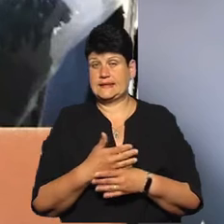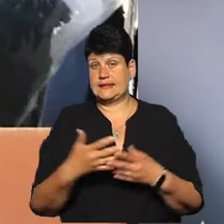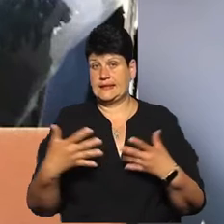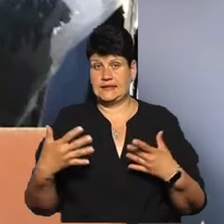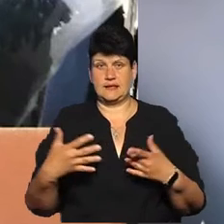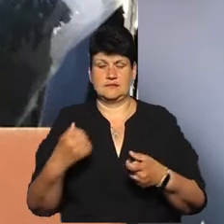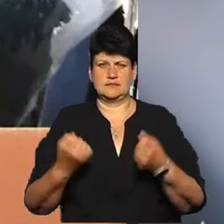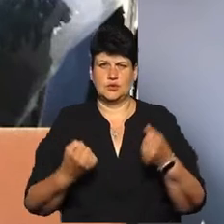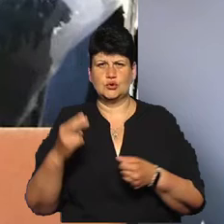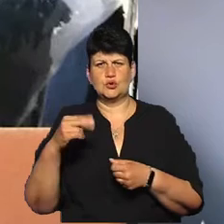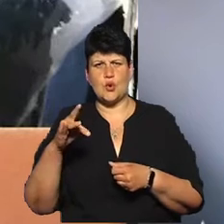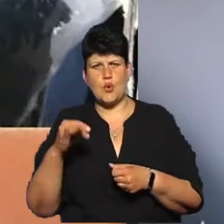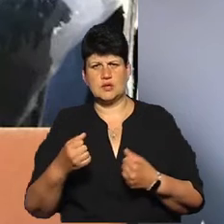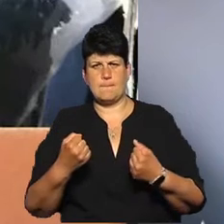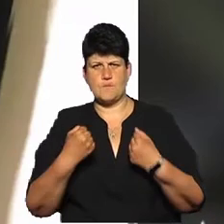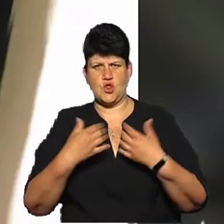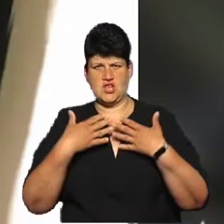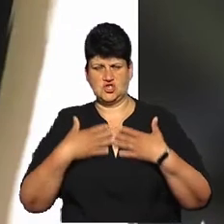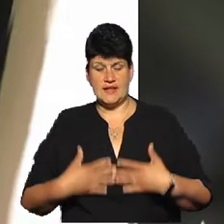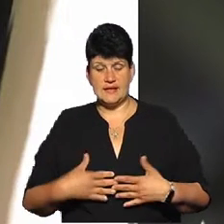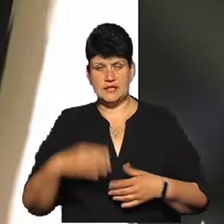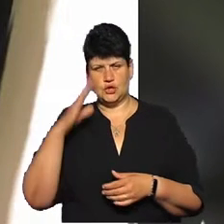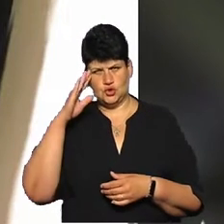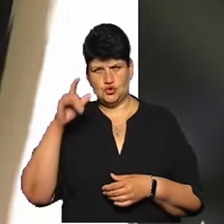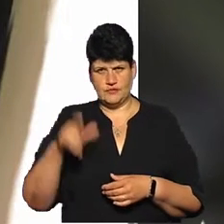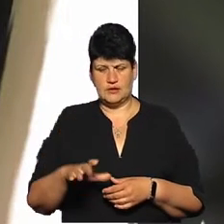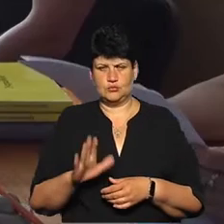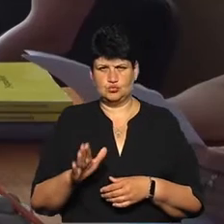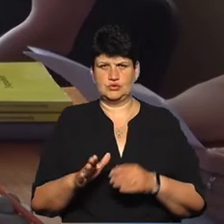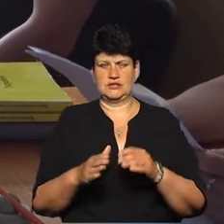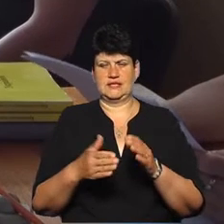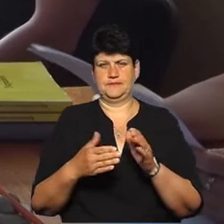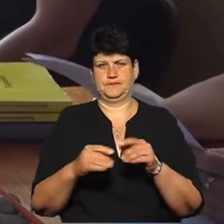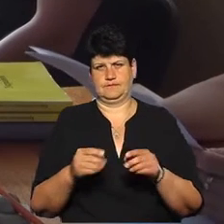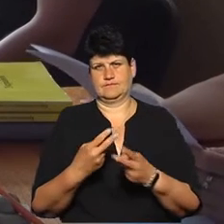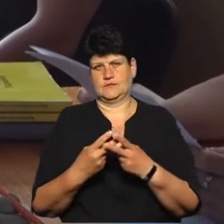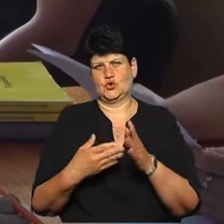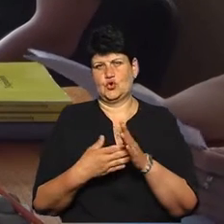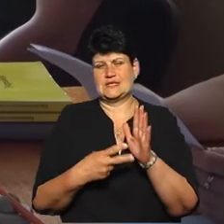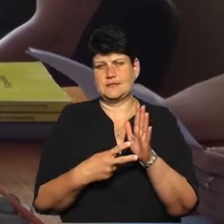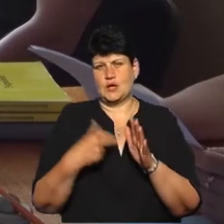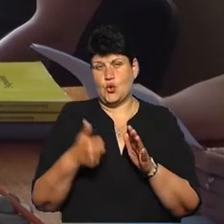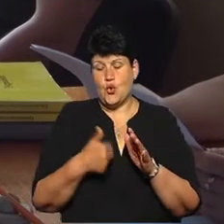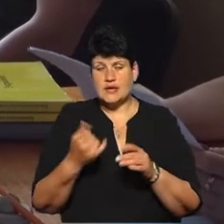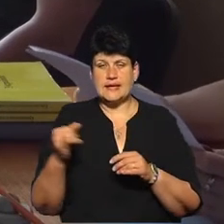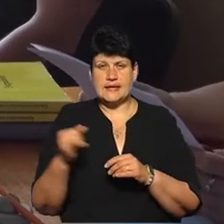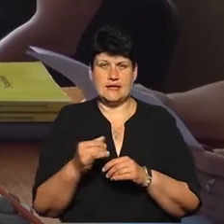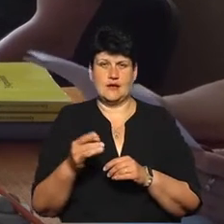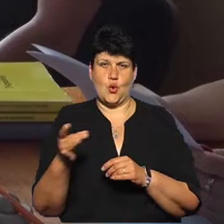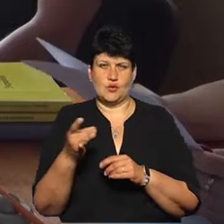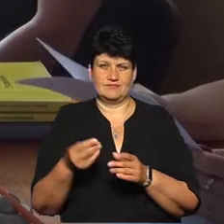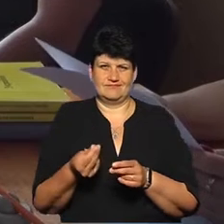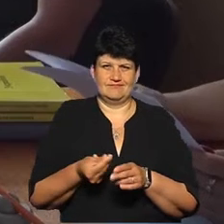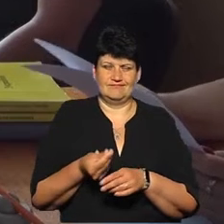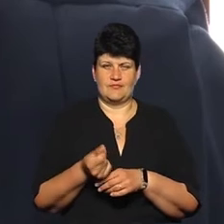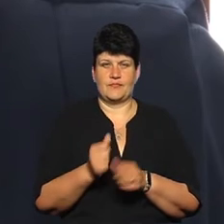позашляховиків, дрони та бронежилети. Чоловікам загрожує позбавлення волі до 7 років. Також їм визначили розмір застав – понад 1 мільйон гривень